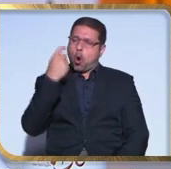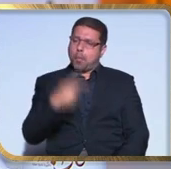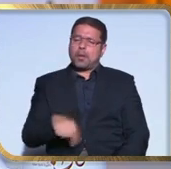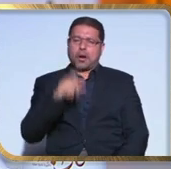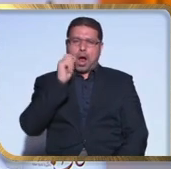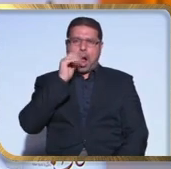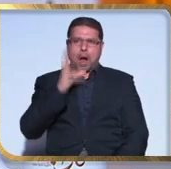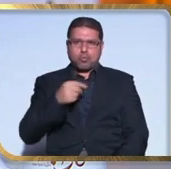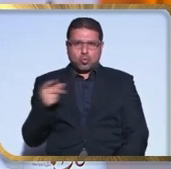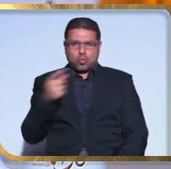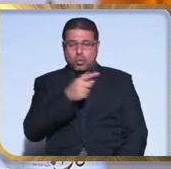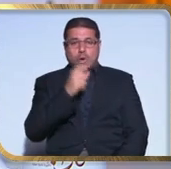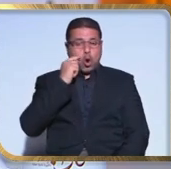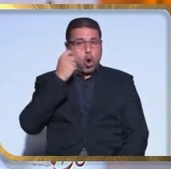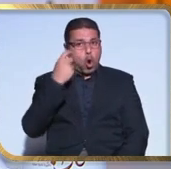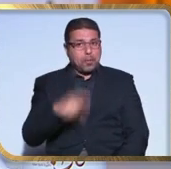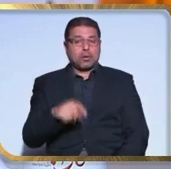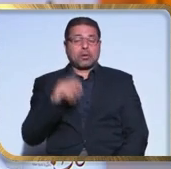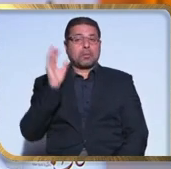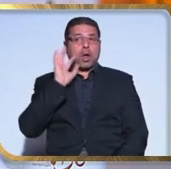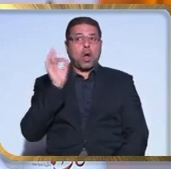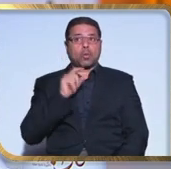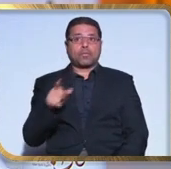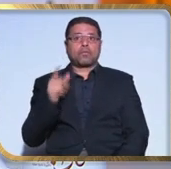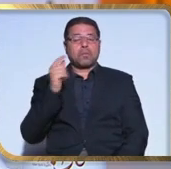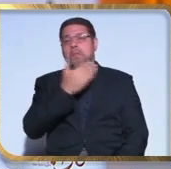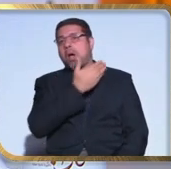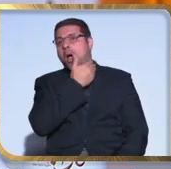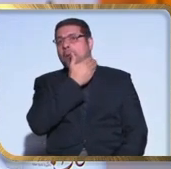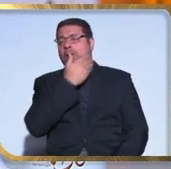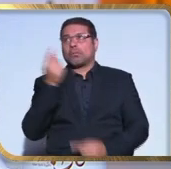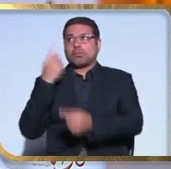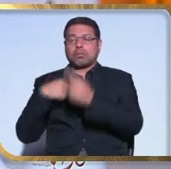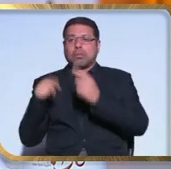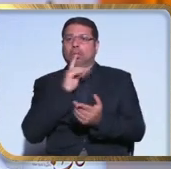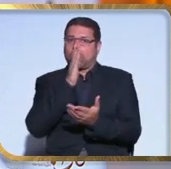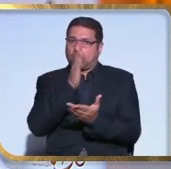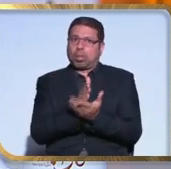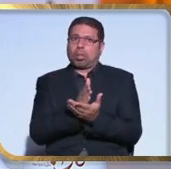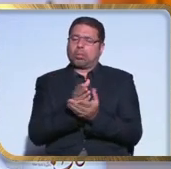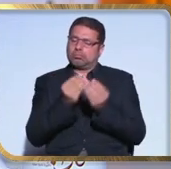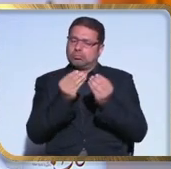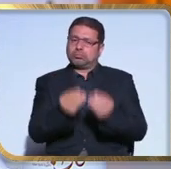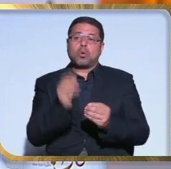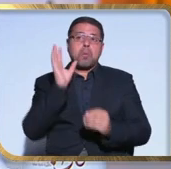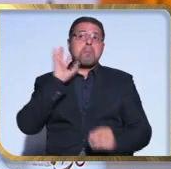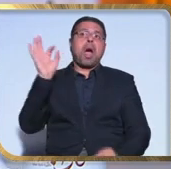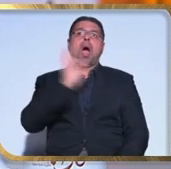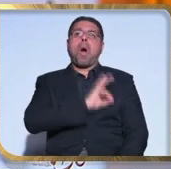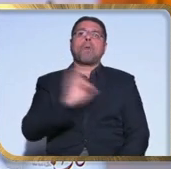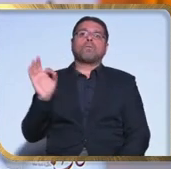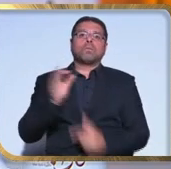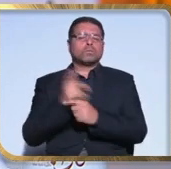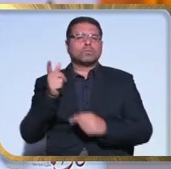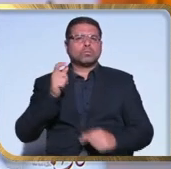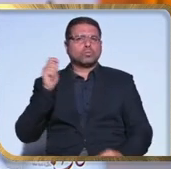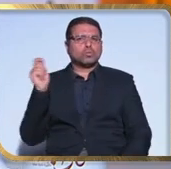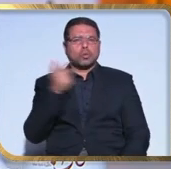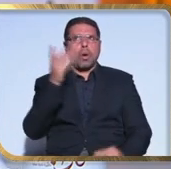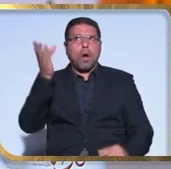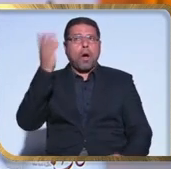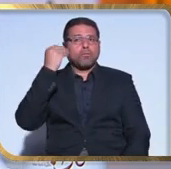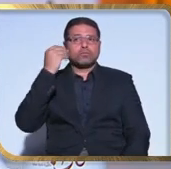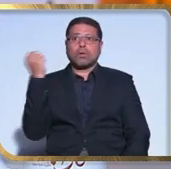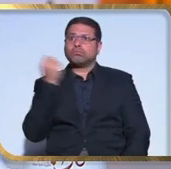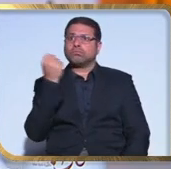رضي الله تعالى عنه وتميزت بالامانه في نقل الاحاديث واشتهرت بسرعه الحفظ